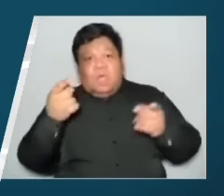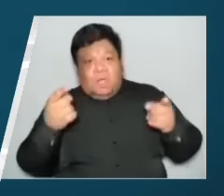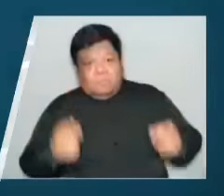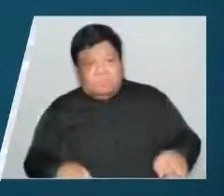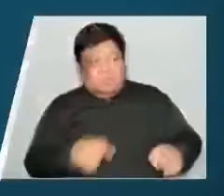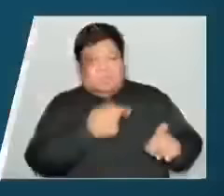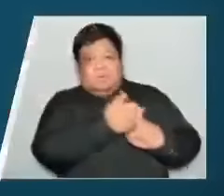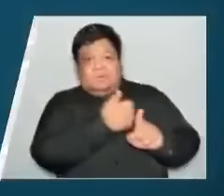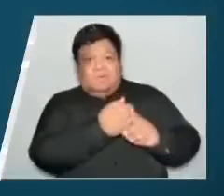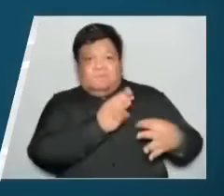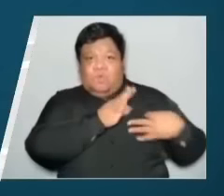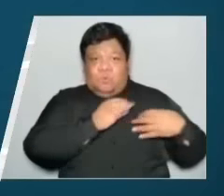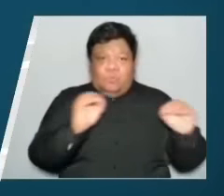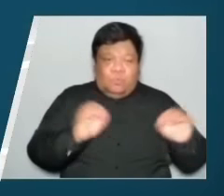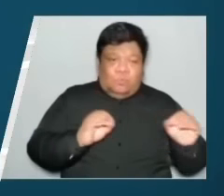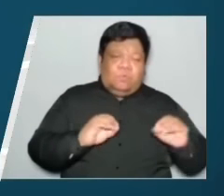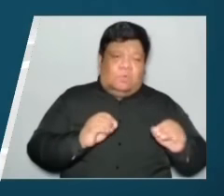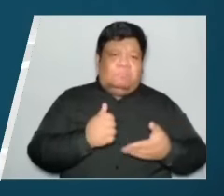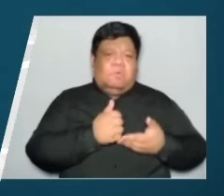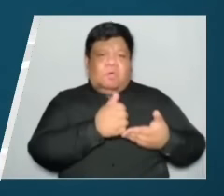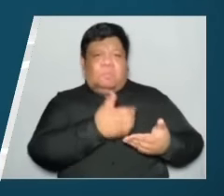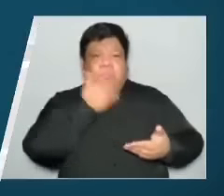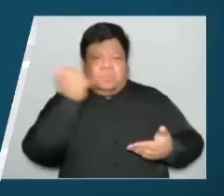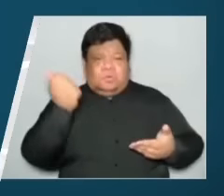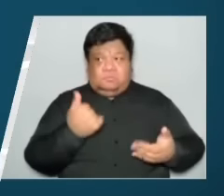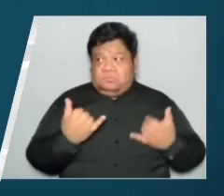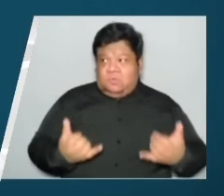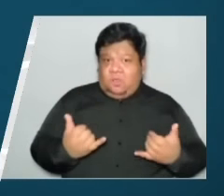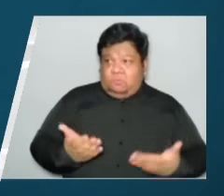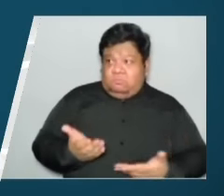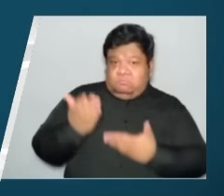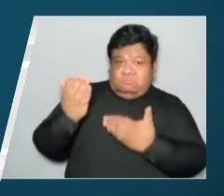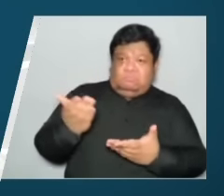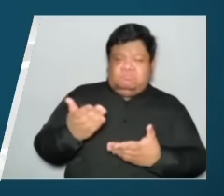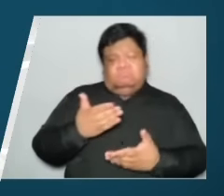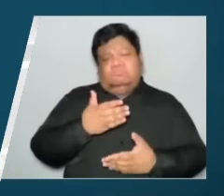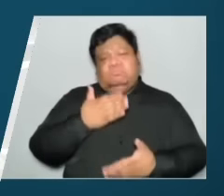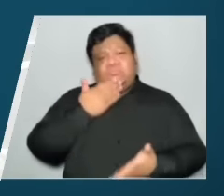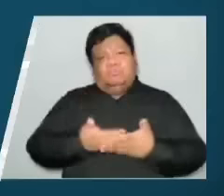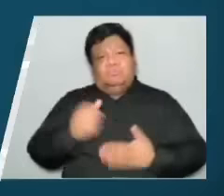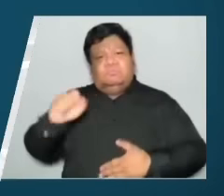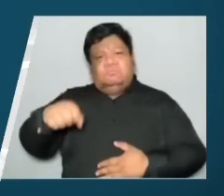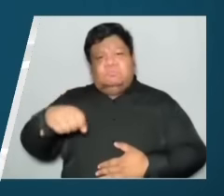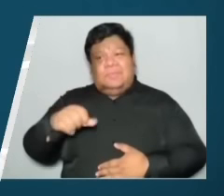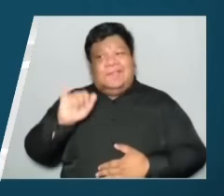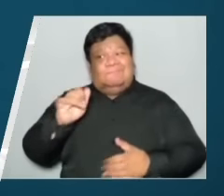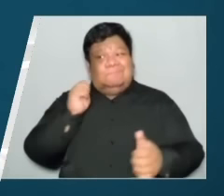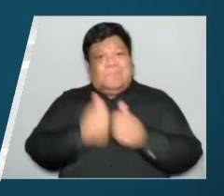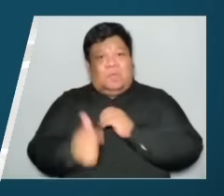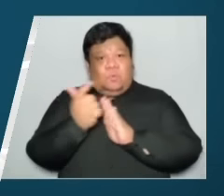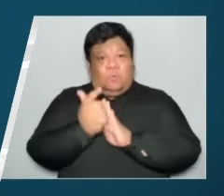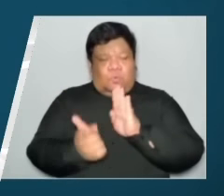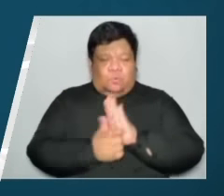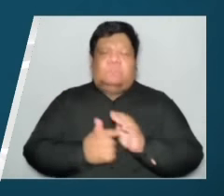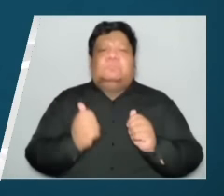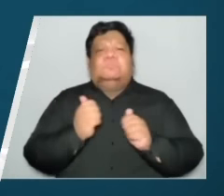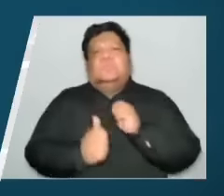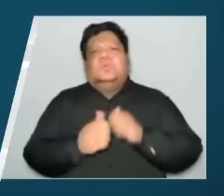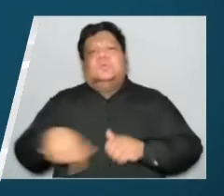kasalanan. Napapanahon ang panukala, sabi ng isa pa. Kapag naisabatas ito, mas magiging maingat daw ang mga motorista